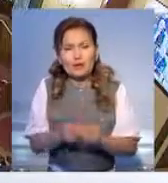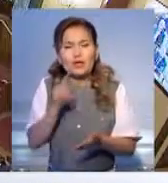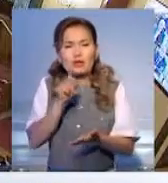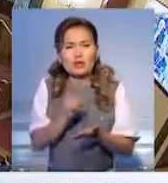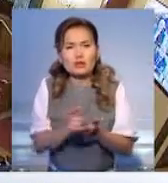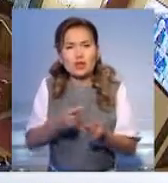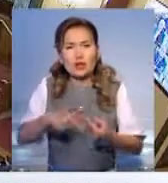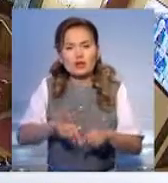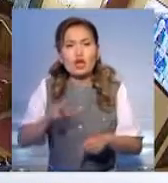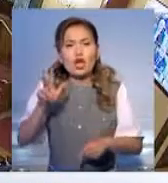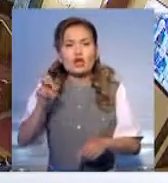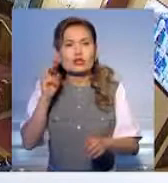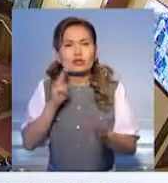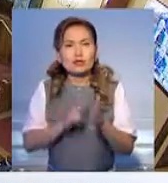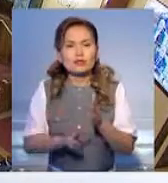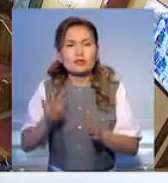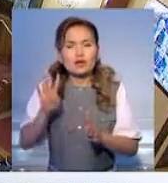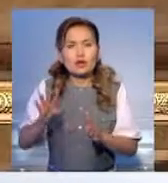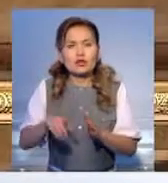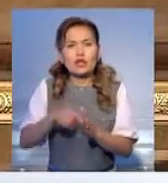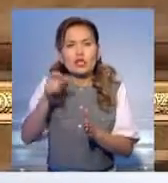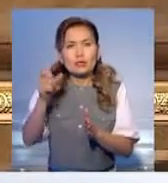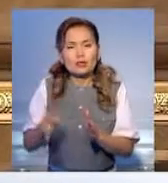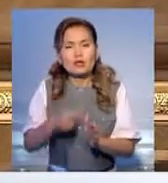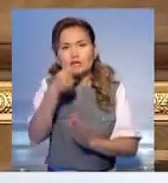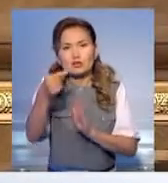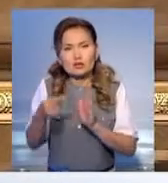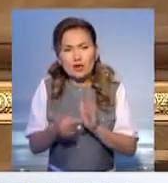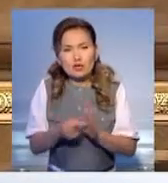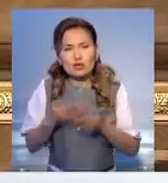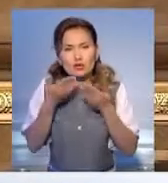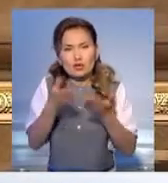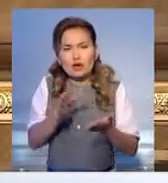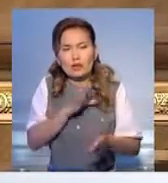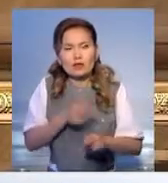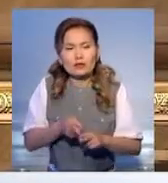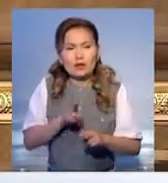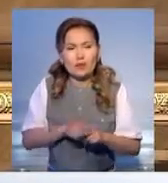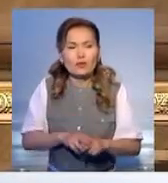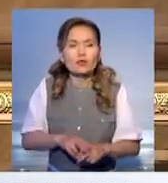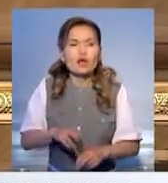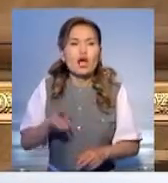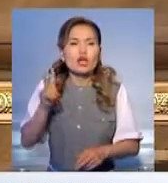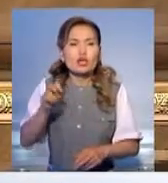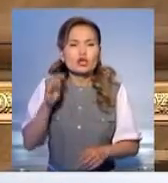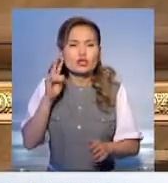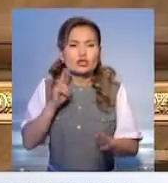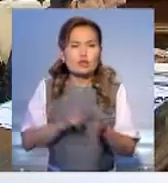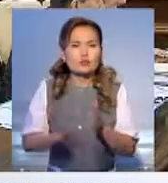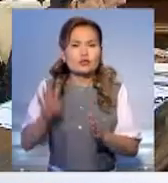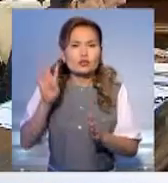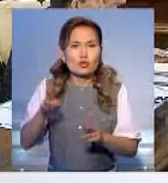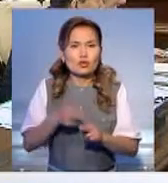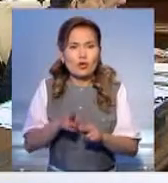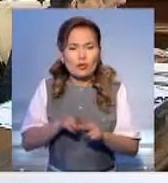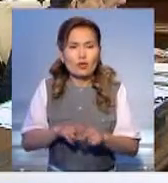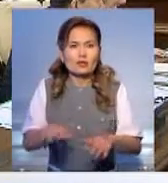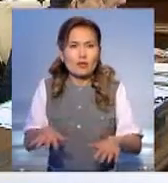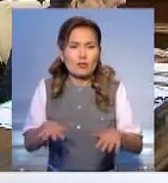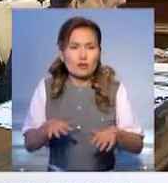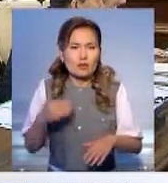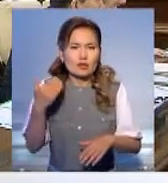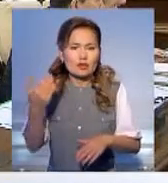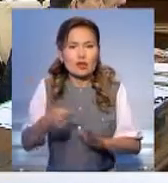органдарға 374 депутаттық сауал жолдаған. Олардың 274-ті мәжілістен, ал қалған 100-і сенат депутаттарынан